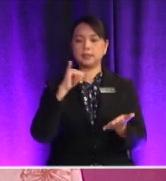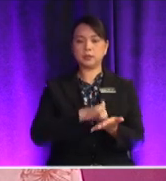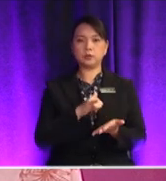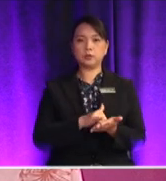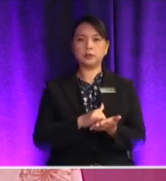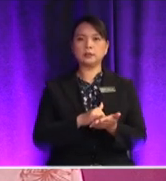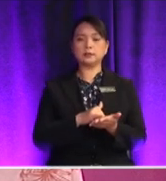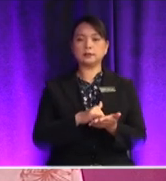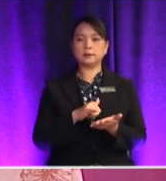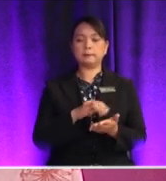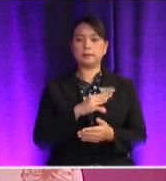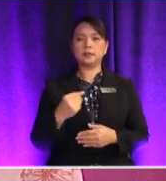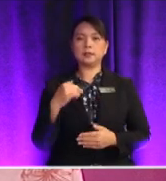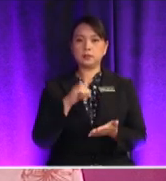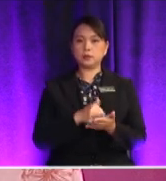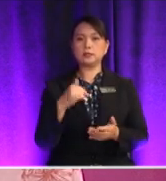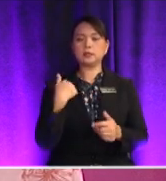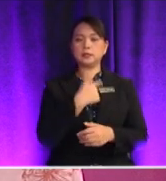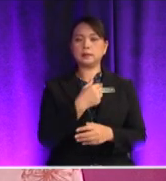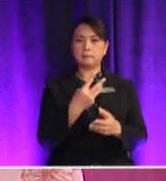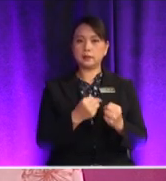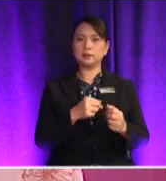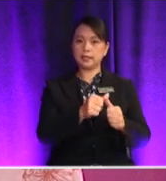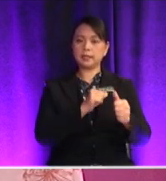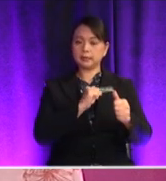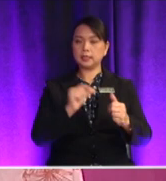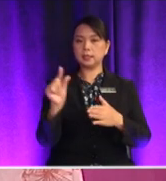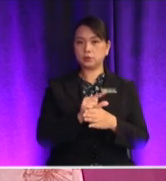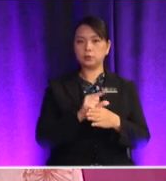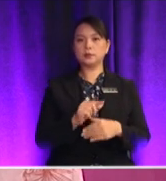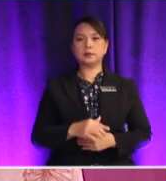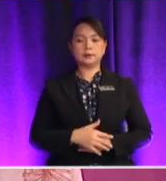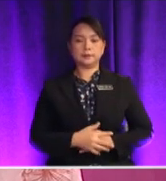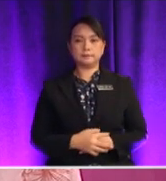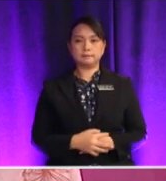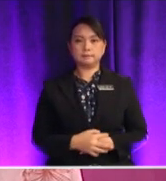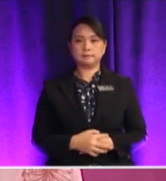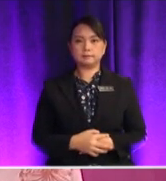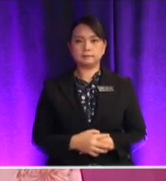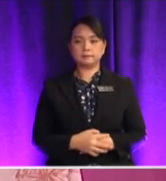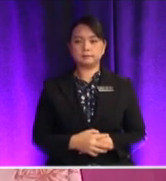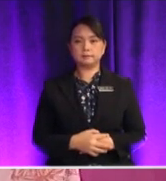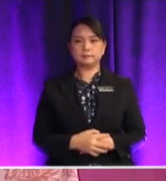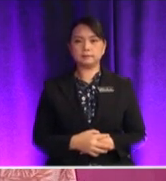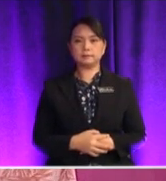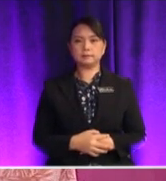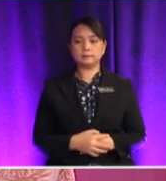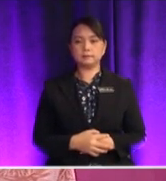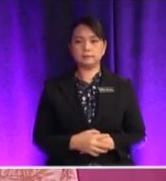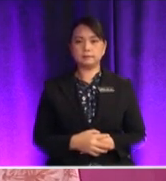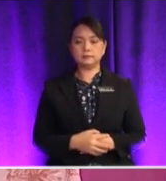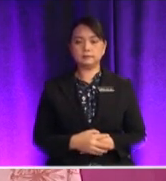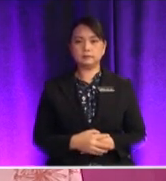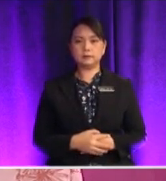nak elakkan. Dengan mengelakkan ini, kita perlu mengamalkan nilai toleransi antara kaum. Okey, seterusnya